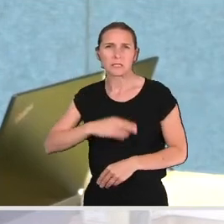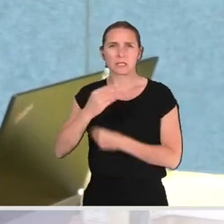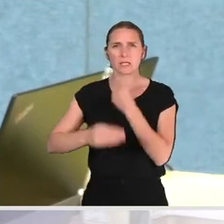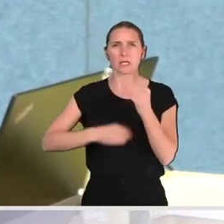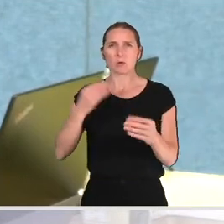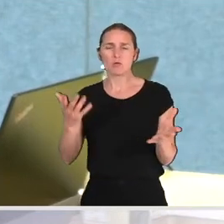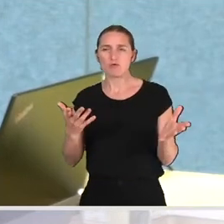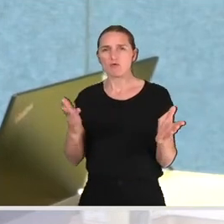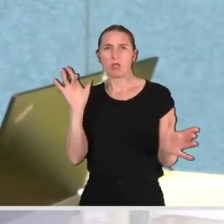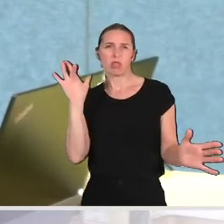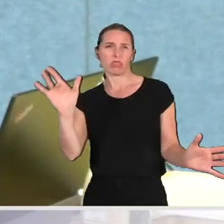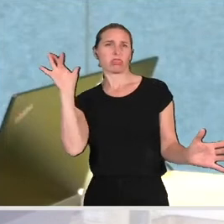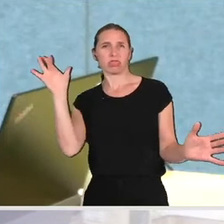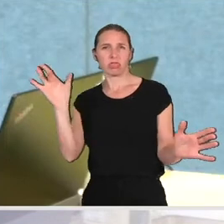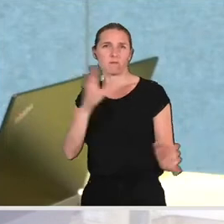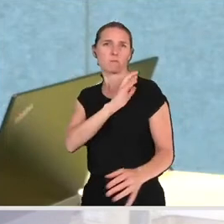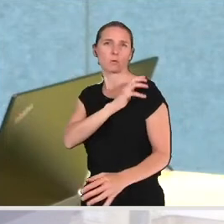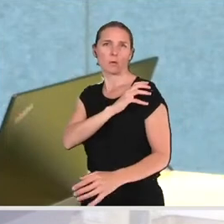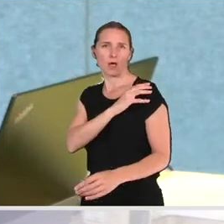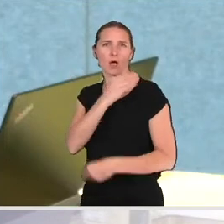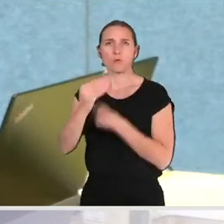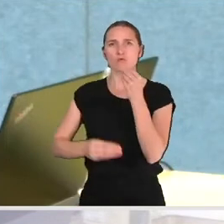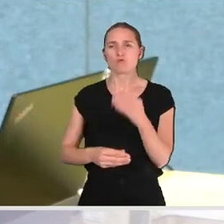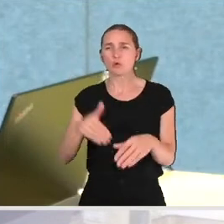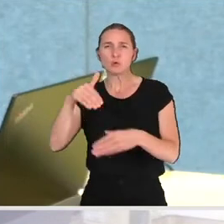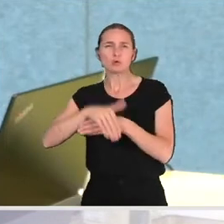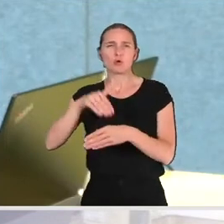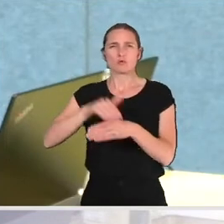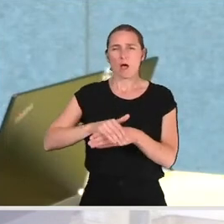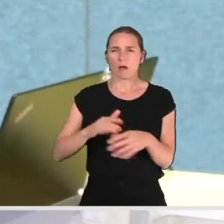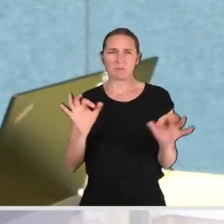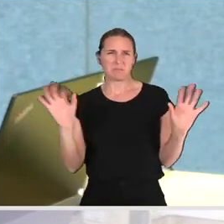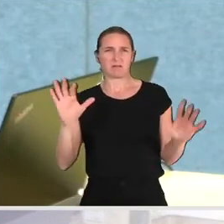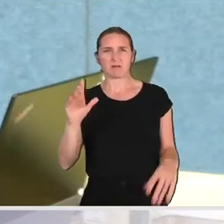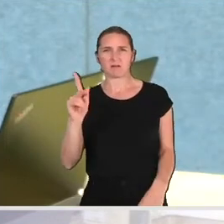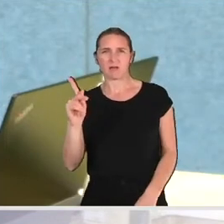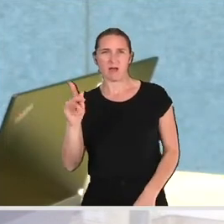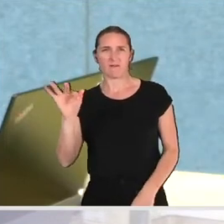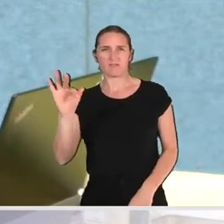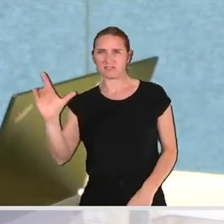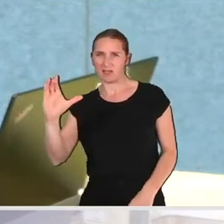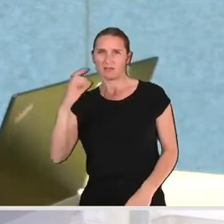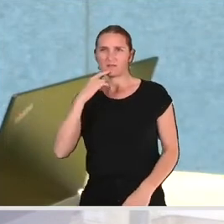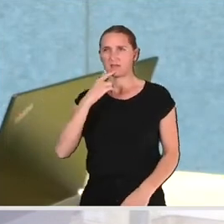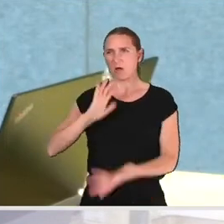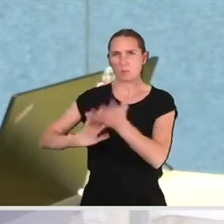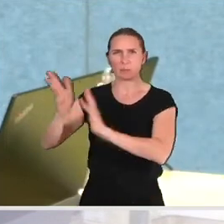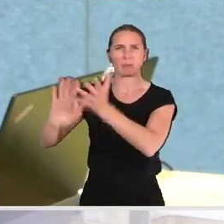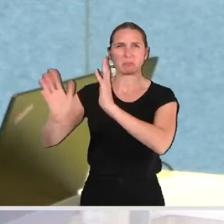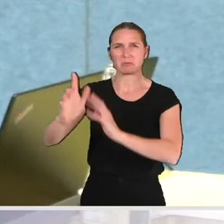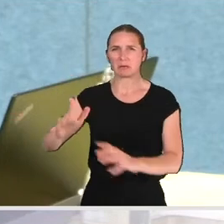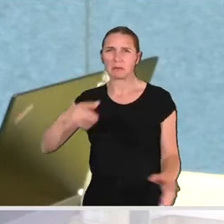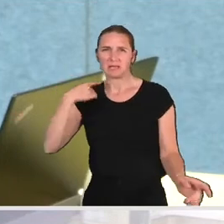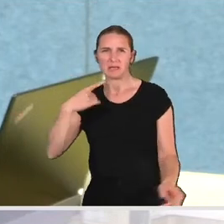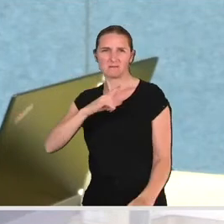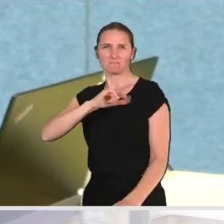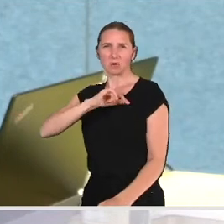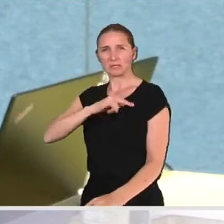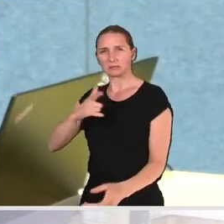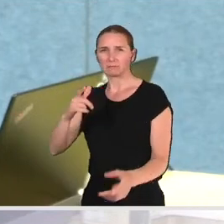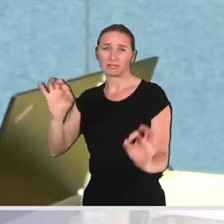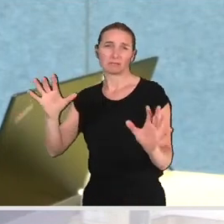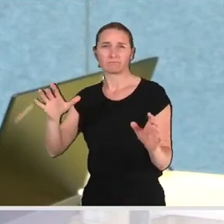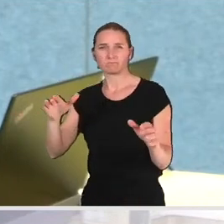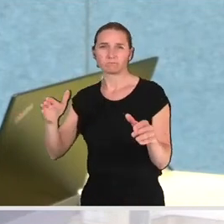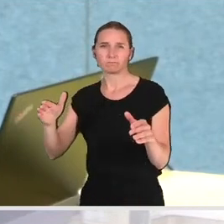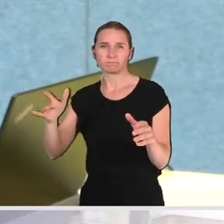soir, c'est KFC, on va cramer du poulet, brûlez tout. Aussi, compte tenu de l'ampleur et du niveau de